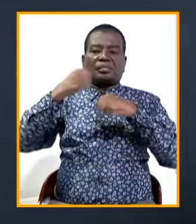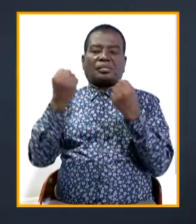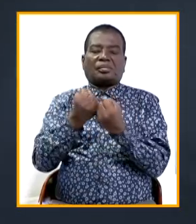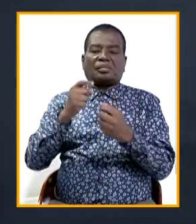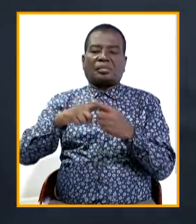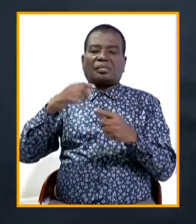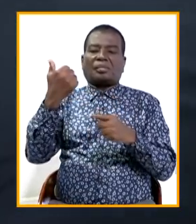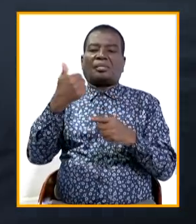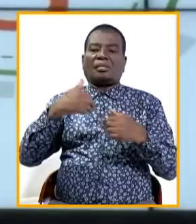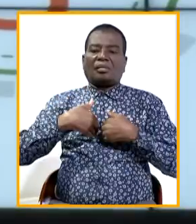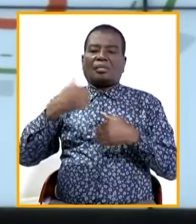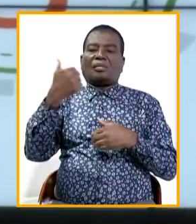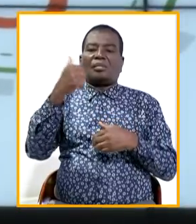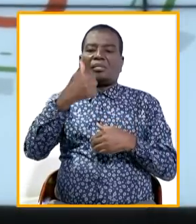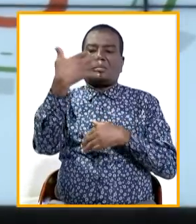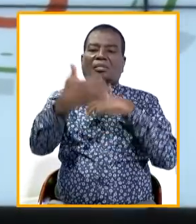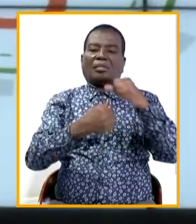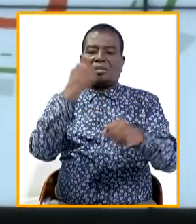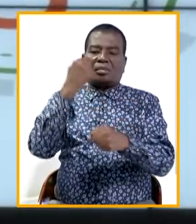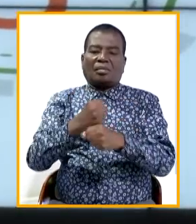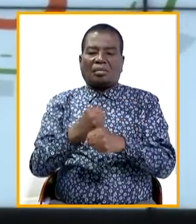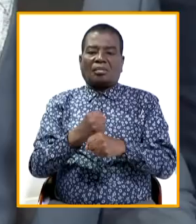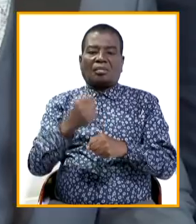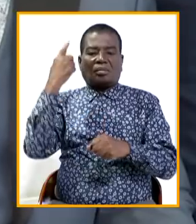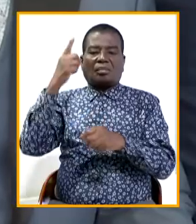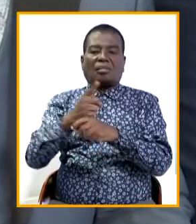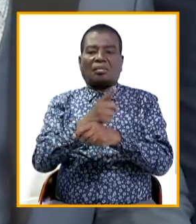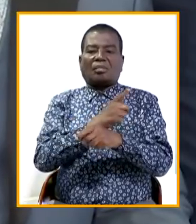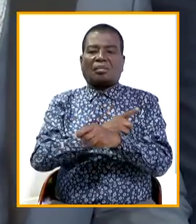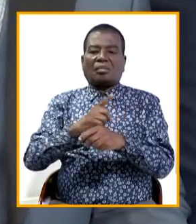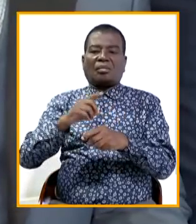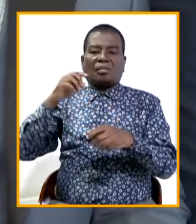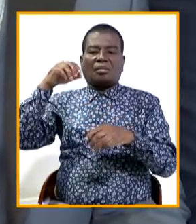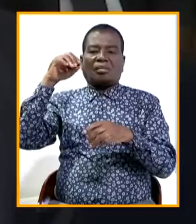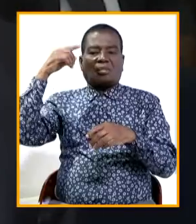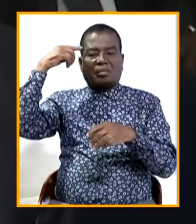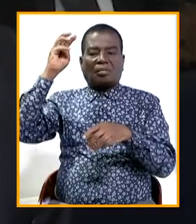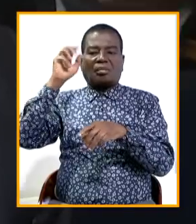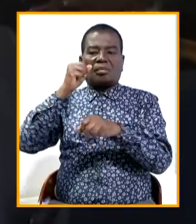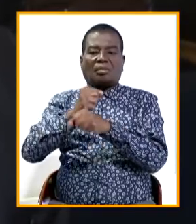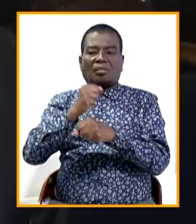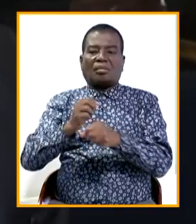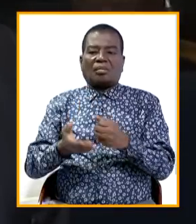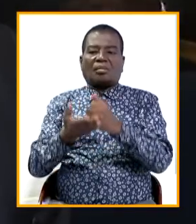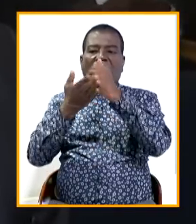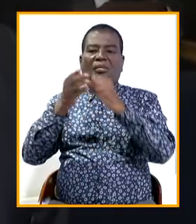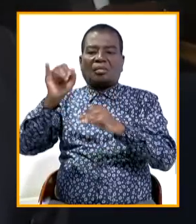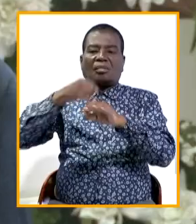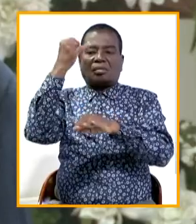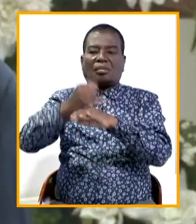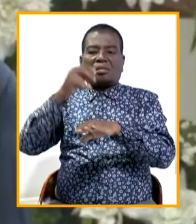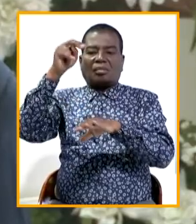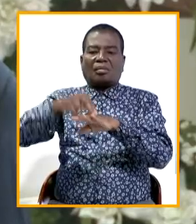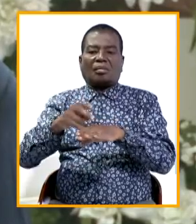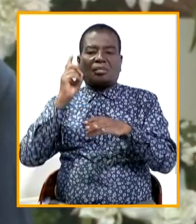ans. 15 ans d'existence sur le territoire ivoirien pour régler des conflits nationaux en matière de travail et aussi contribuer à l'installation d'un